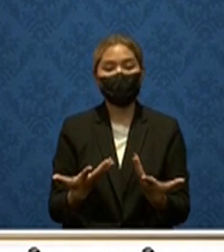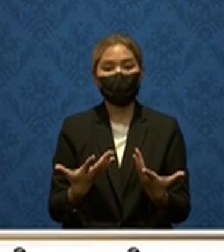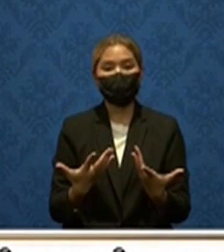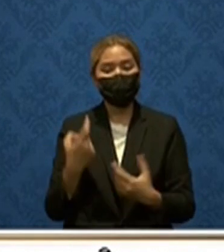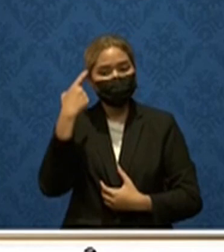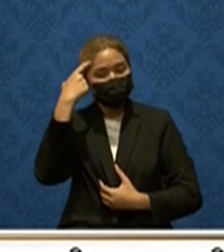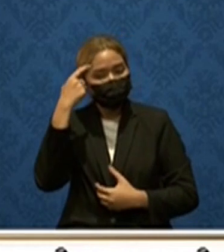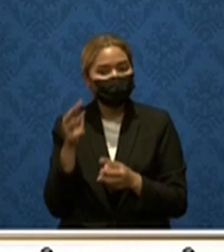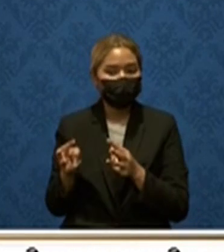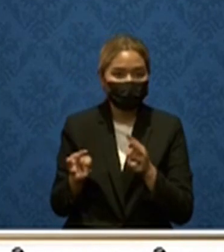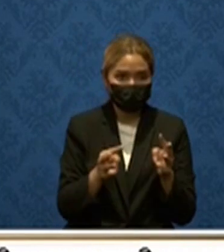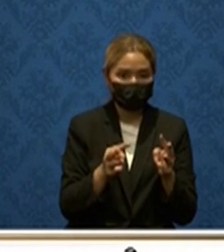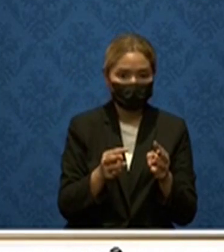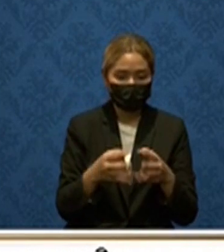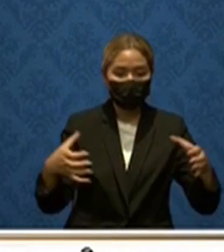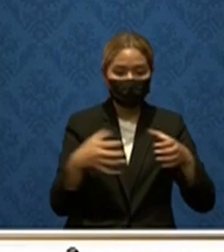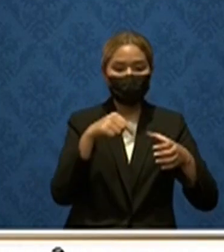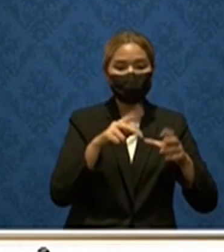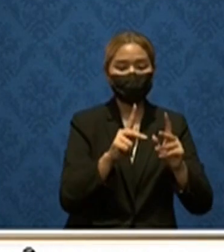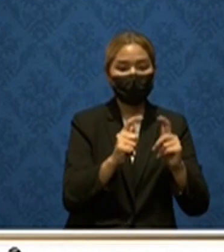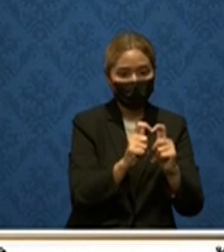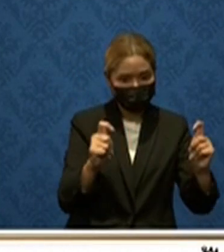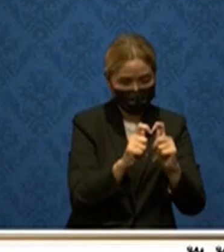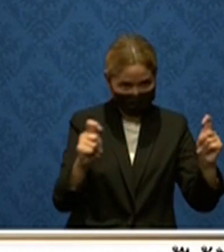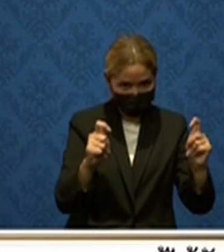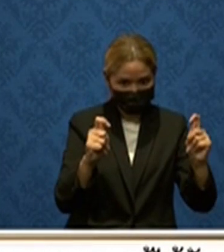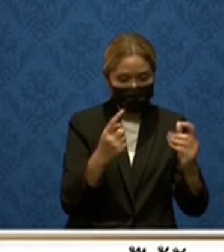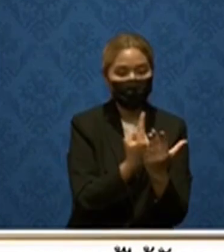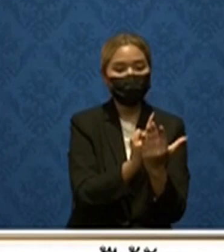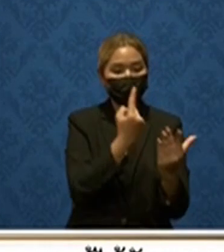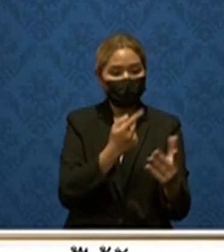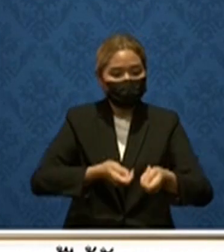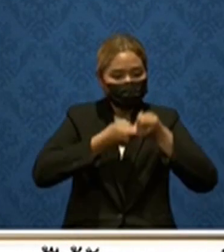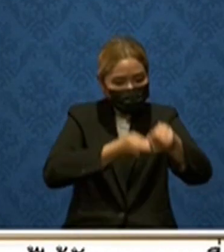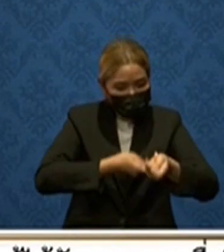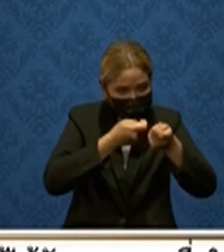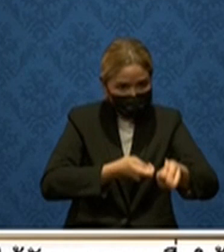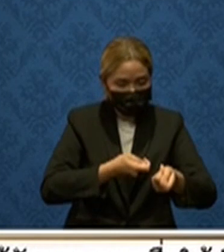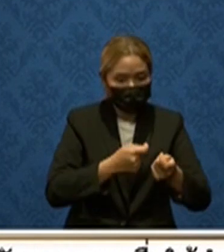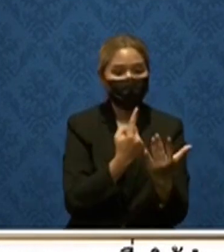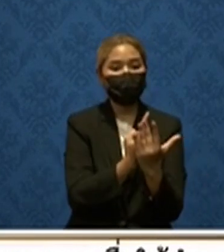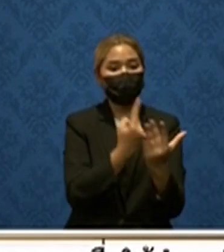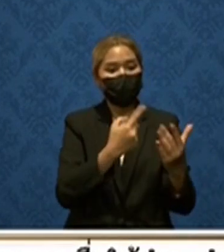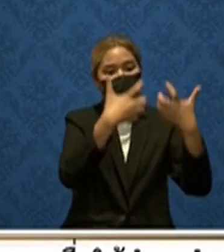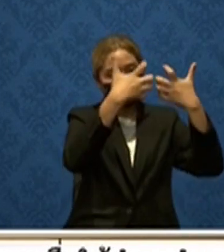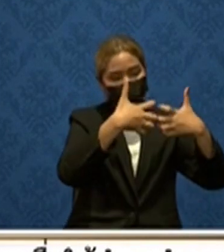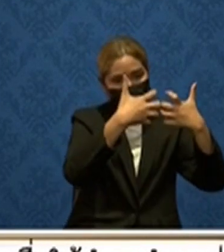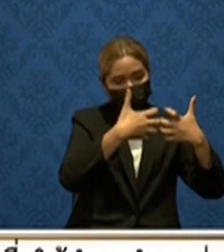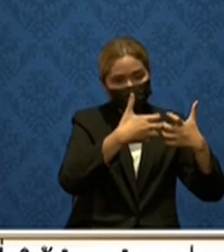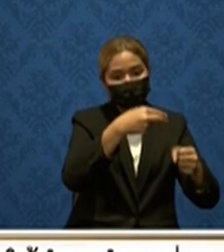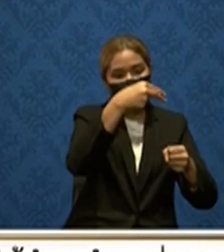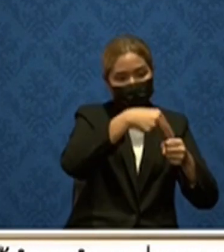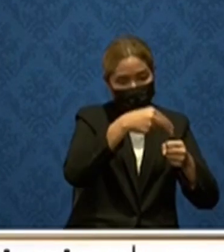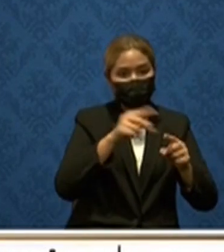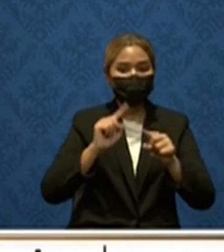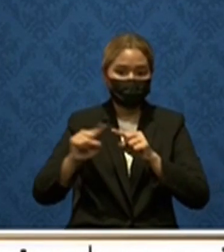ตั้งอนุกรรมการขึ้มาชุดหน่งมีตัแทนเกศตะกรตัแทนโรงสกัทตัแทนโงกลหน้มีไย์คือ